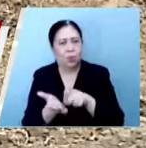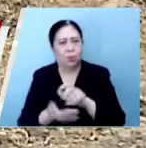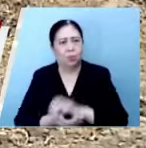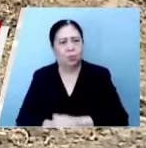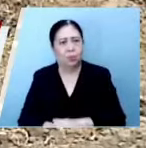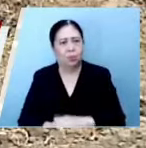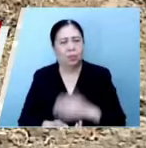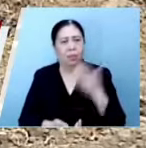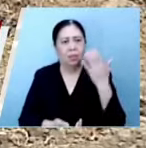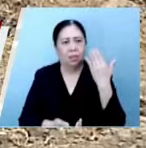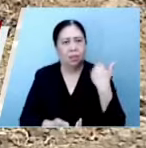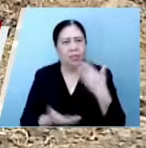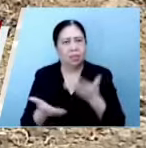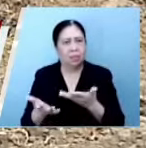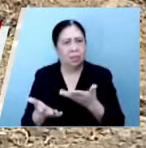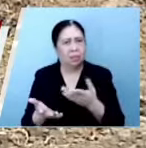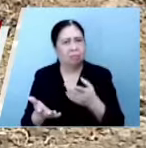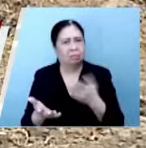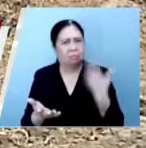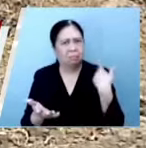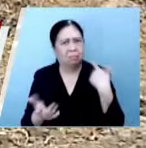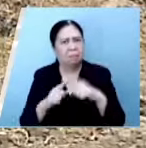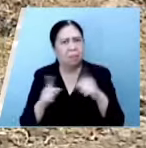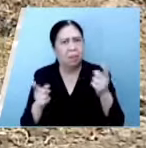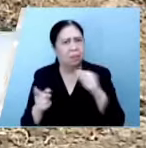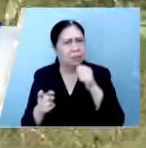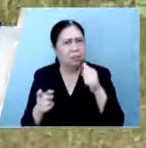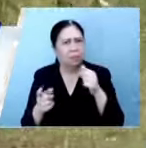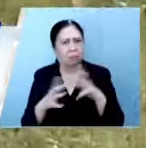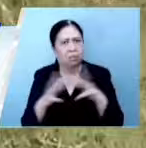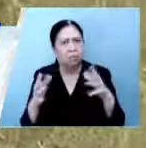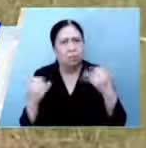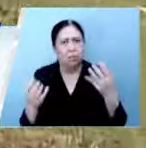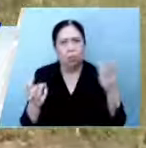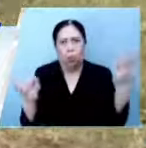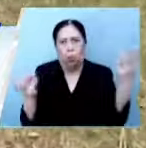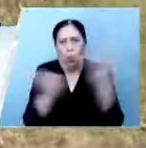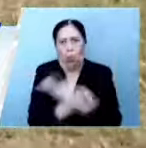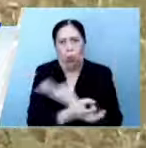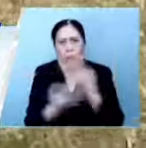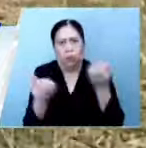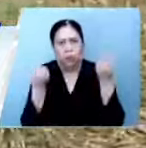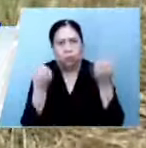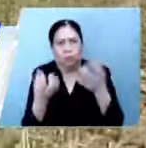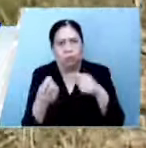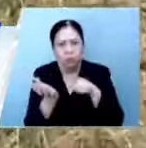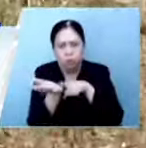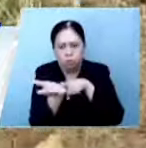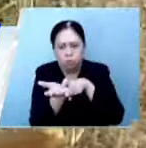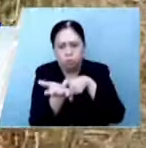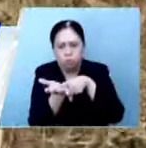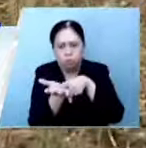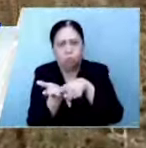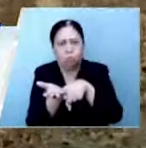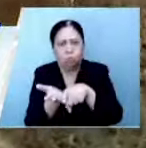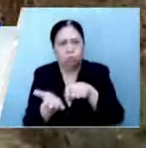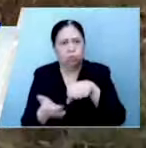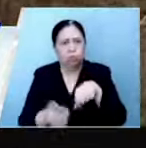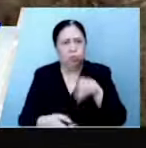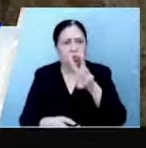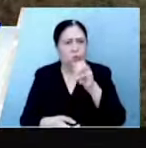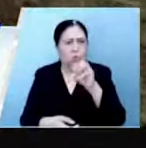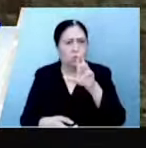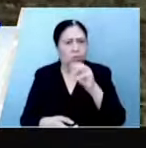dyan rin, pero hindi masyado. Pero ngayon, grabe ma'am, as in, yung uod. Talaga,